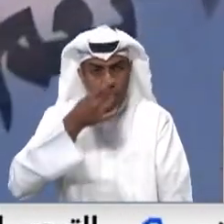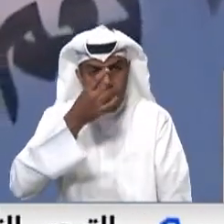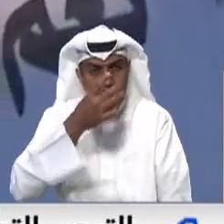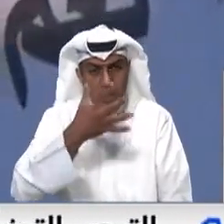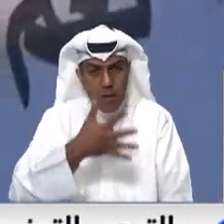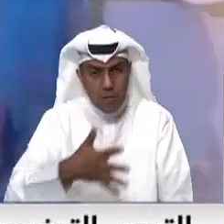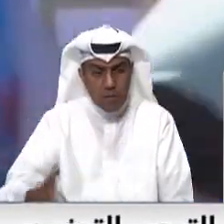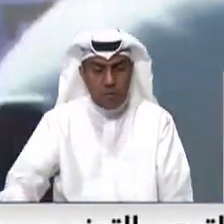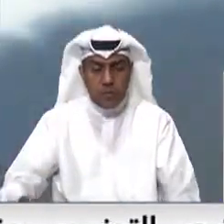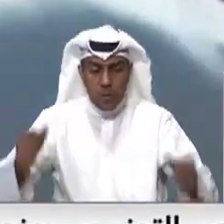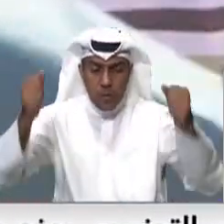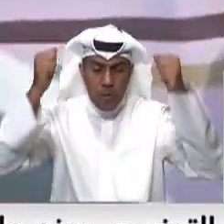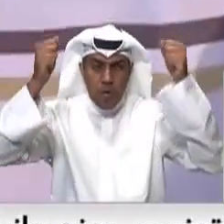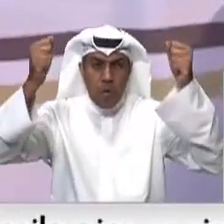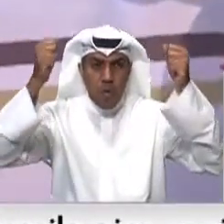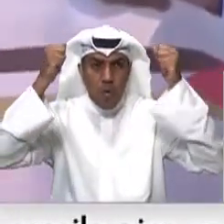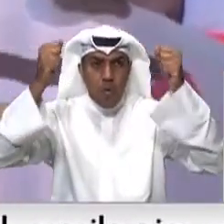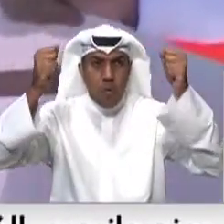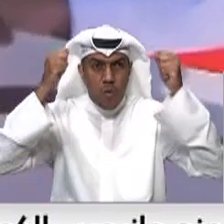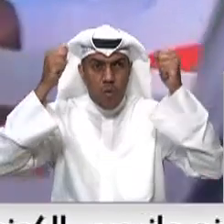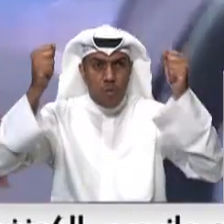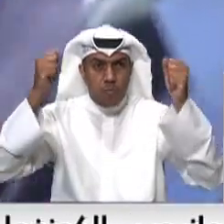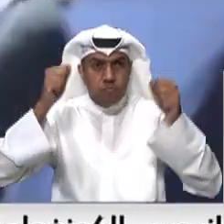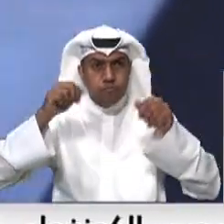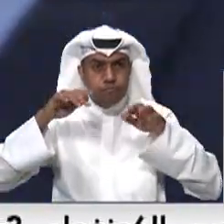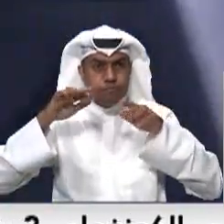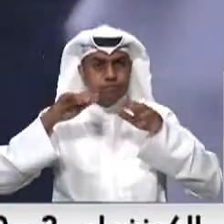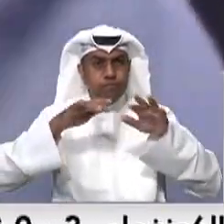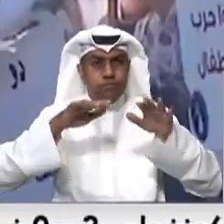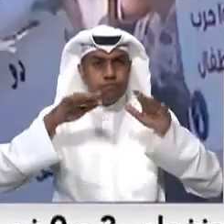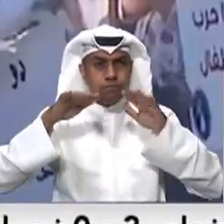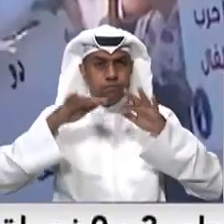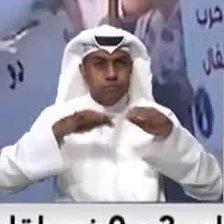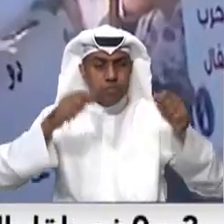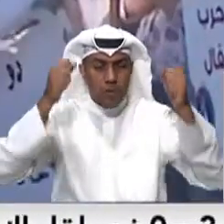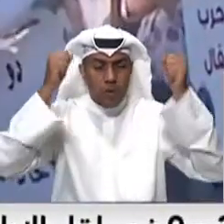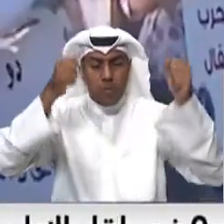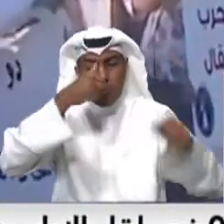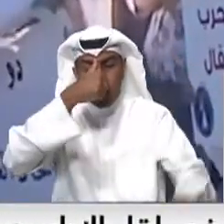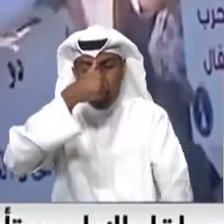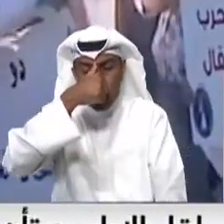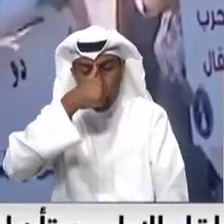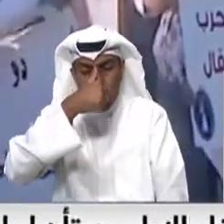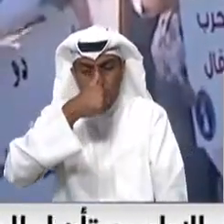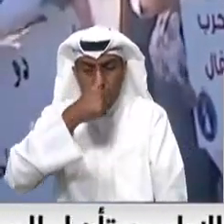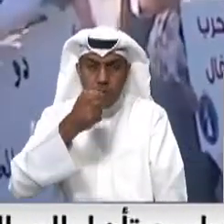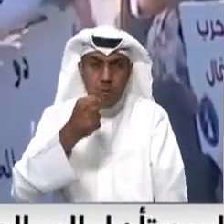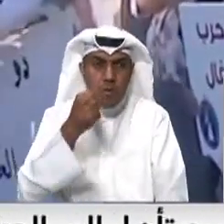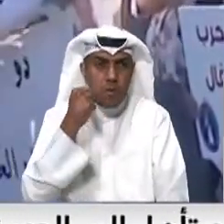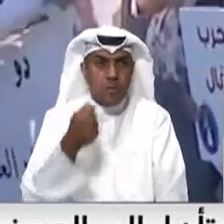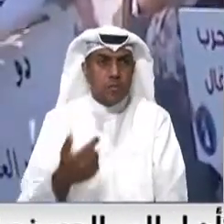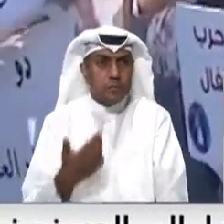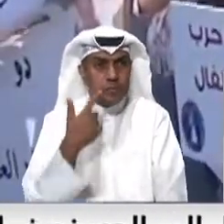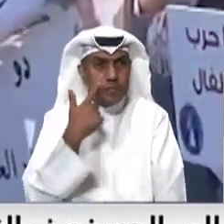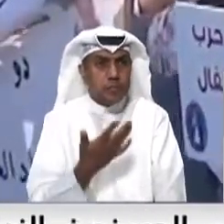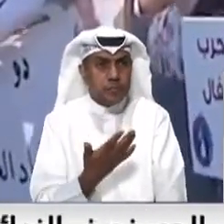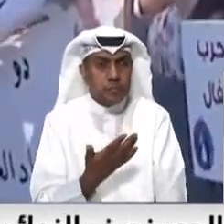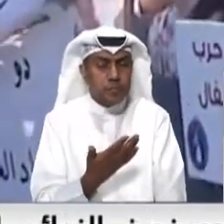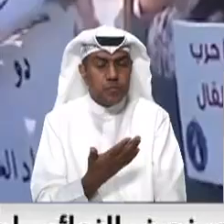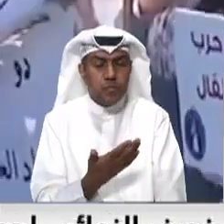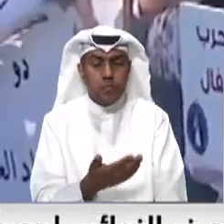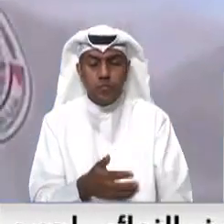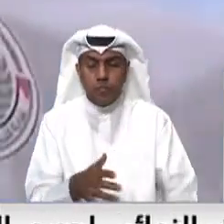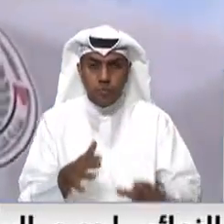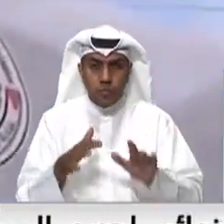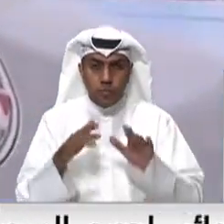على غزة ودعما وتأييدا للمقاومة الفلسطينية، حيث وصل المتظاهرون صوب نقاط التماس والحواجز العسكرية